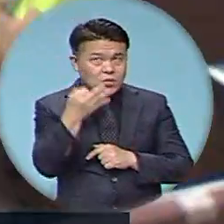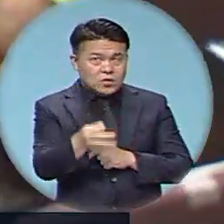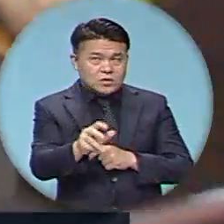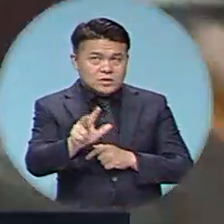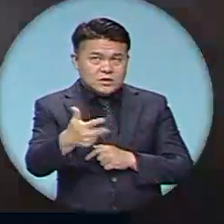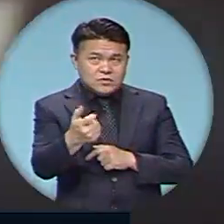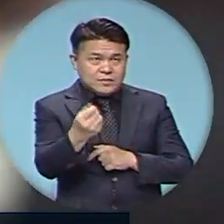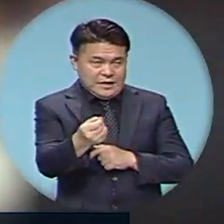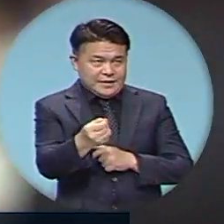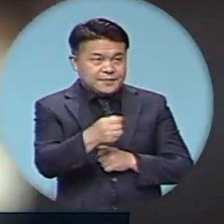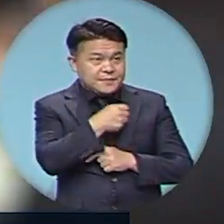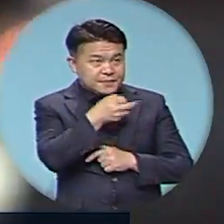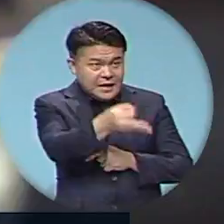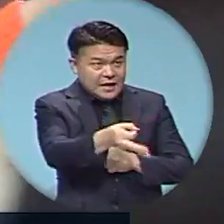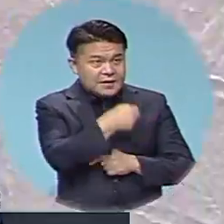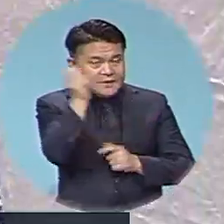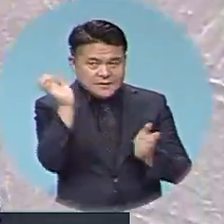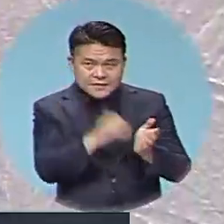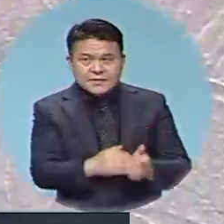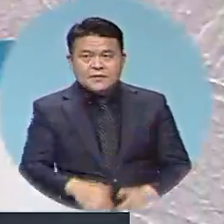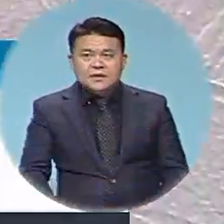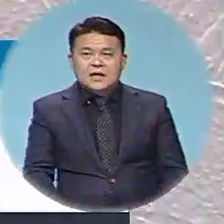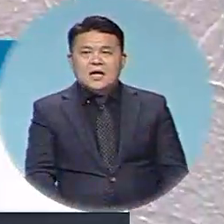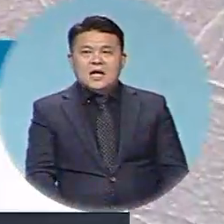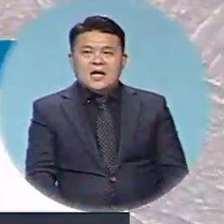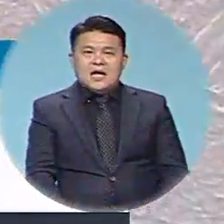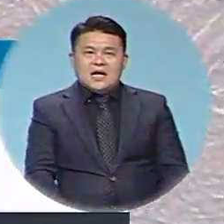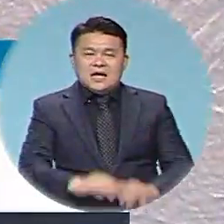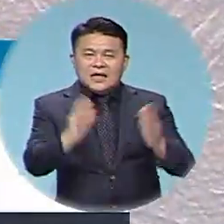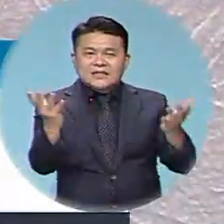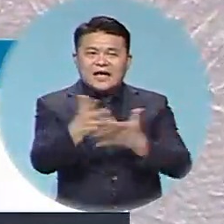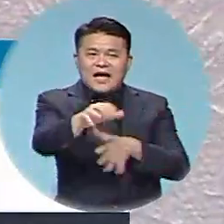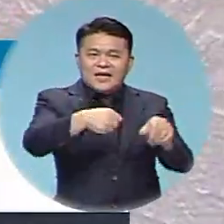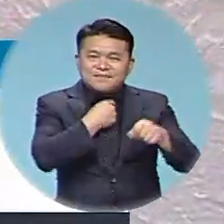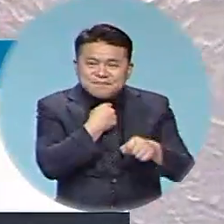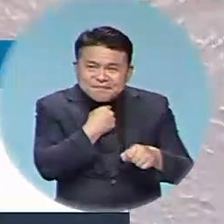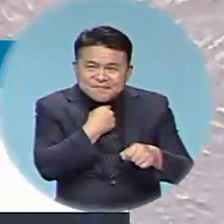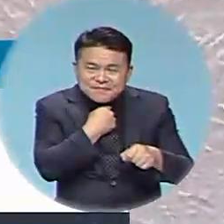원에 낙찰받았습니다. 역시 손에의 資金이